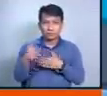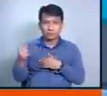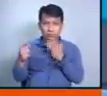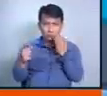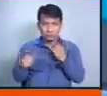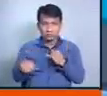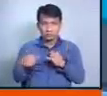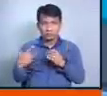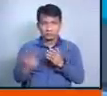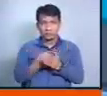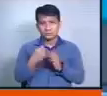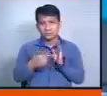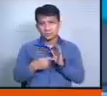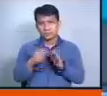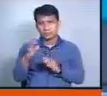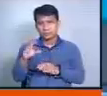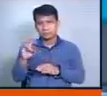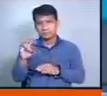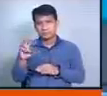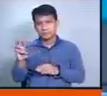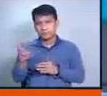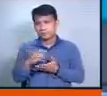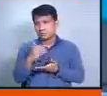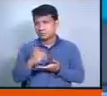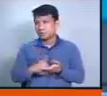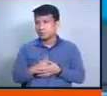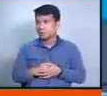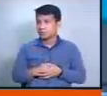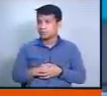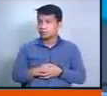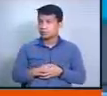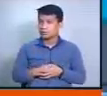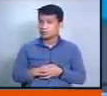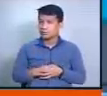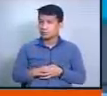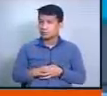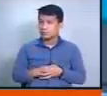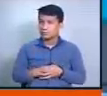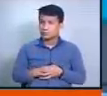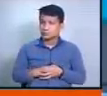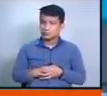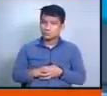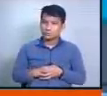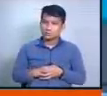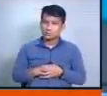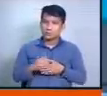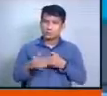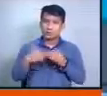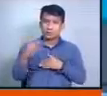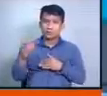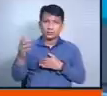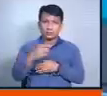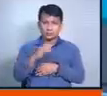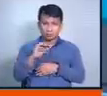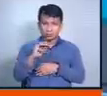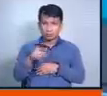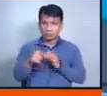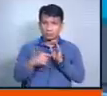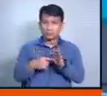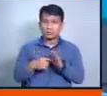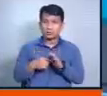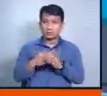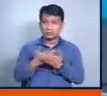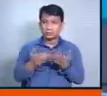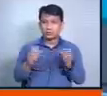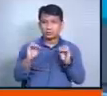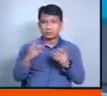ng pagtaga sa kanila ng 5-6. Okay. Sir. Sige, sir. Doon po sa kamklami, sir, ha? Ayusin natin. Okay,